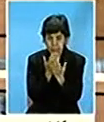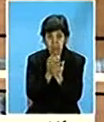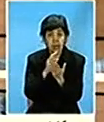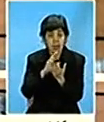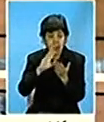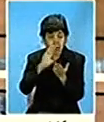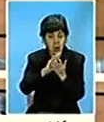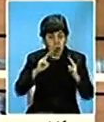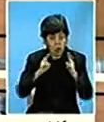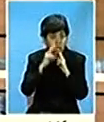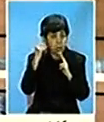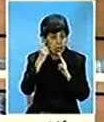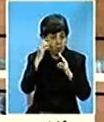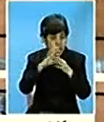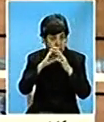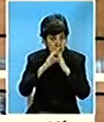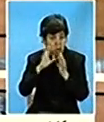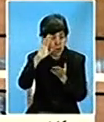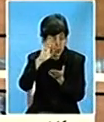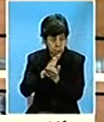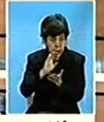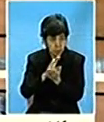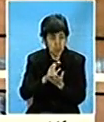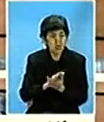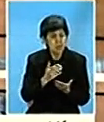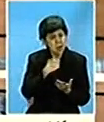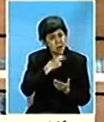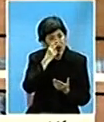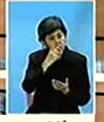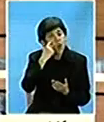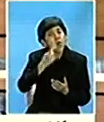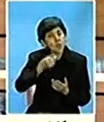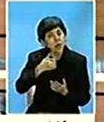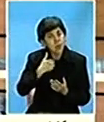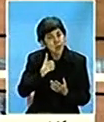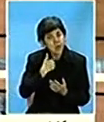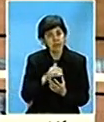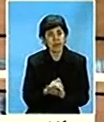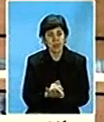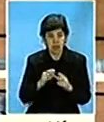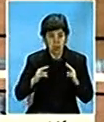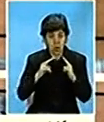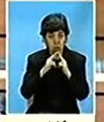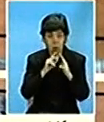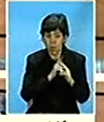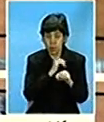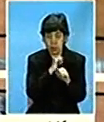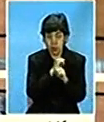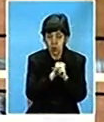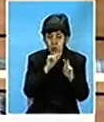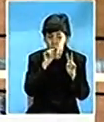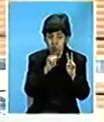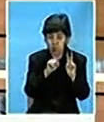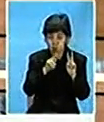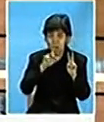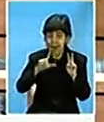งท่องเที่ยวและกีฬาได้รับไปนั้นเนี่ยก็ยังวังเวงอยู่เพราะว่ากระทรวงที่จะทำเงินให้ได้ 2.2 ล้านล้านบ